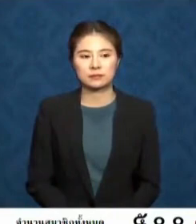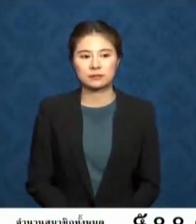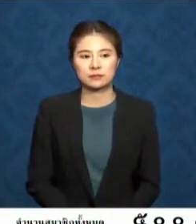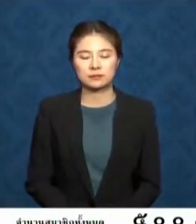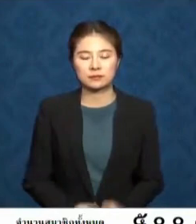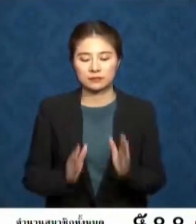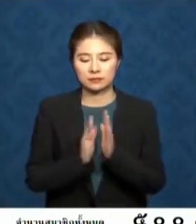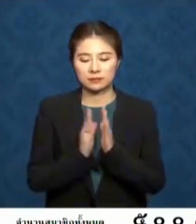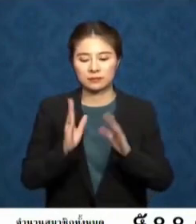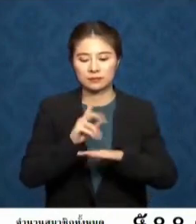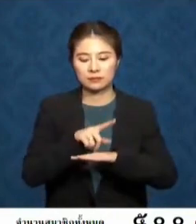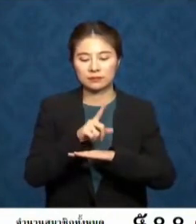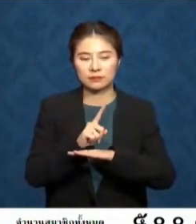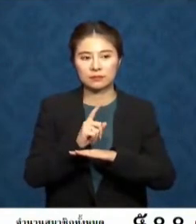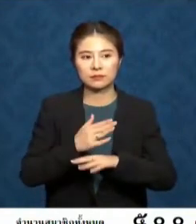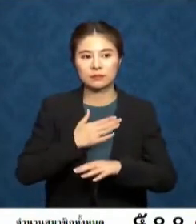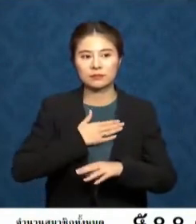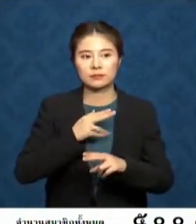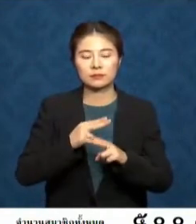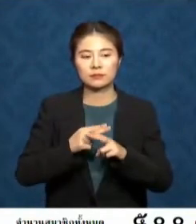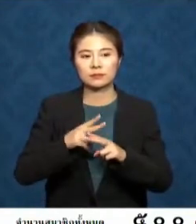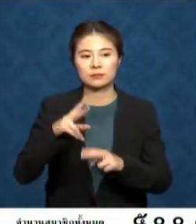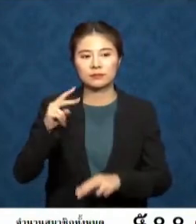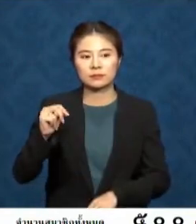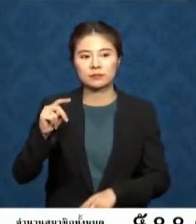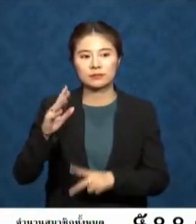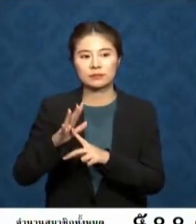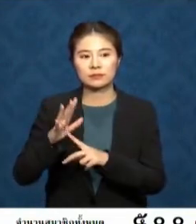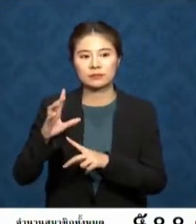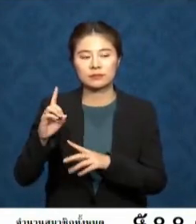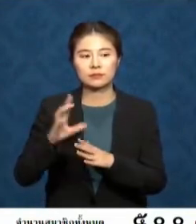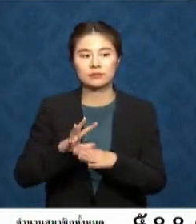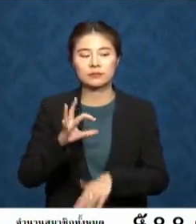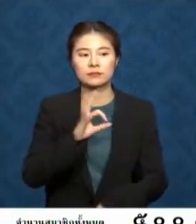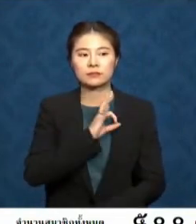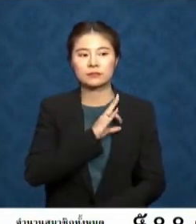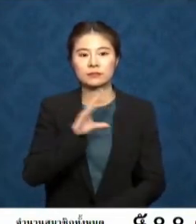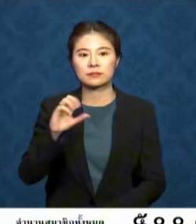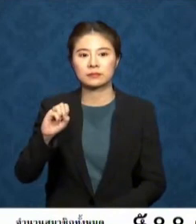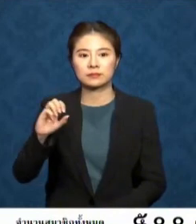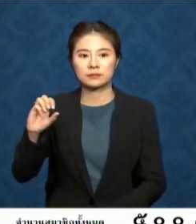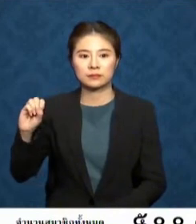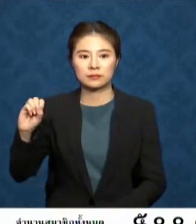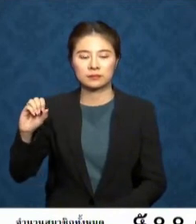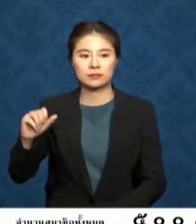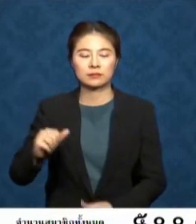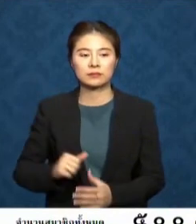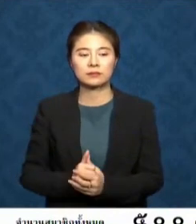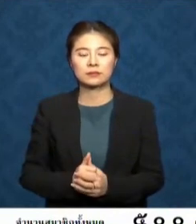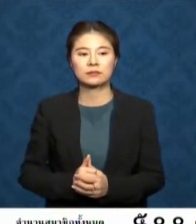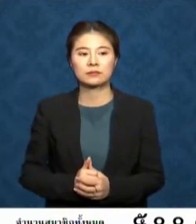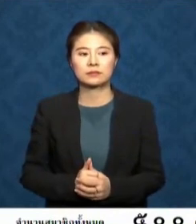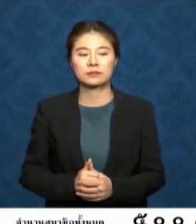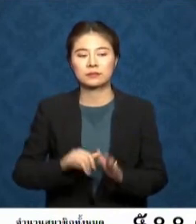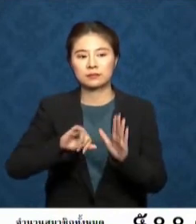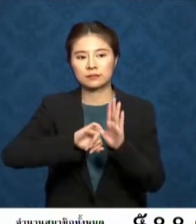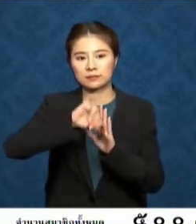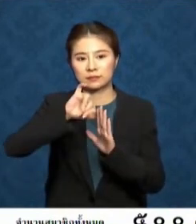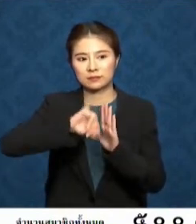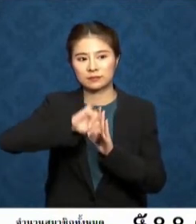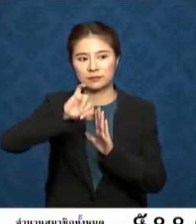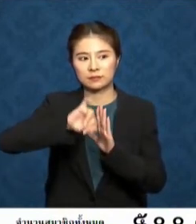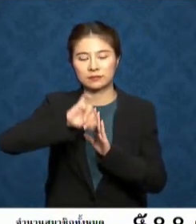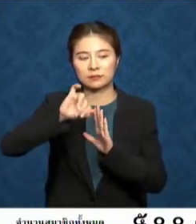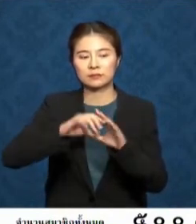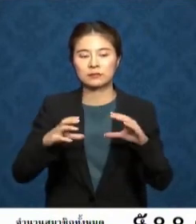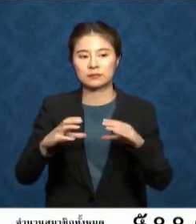ขอบคุณครับท่านประธานณัฐพลโตวิจักรชัยกุลครับสมาชิกสภาผู้แทนราษฎรเขต3จังหวัดเชียงใหม่สังกำแพงแม่ออนและสะเก็ดพรร